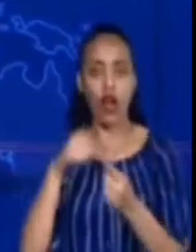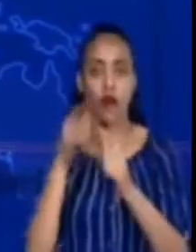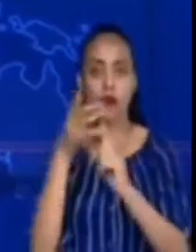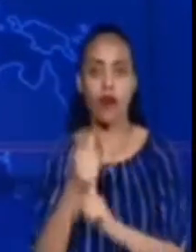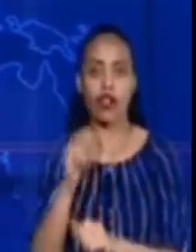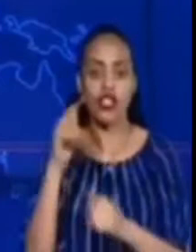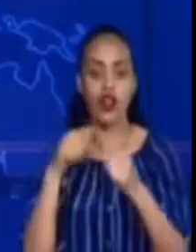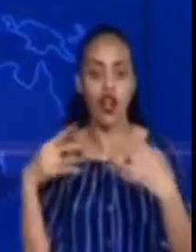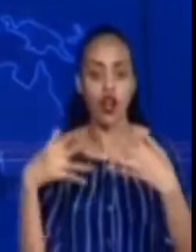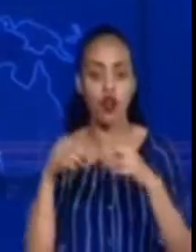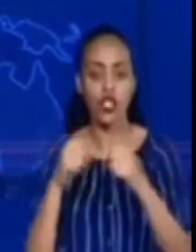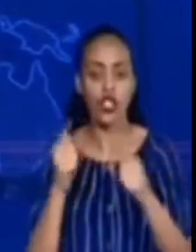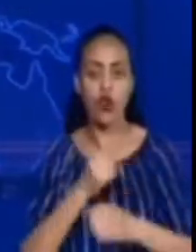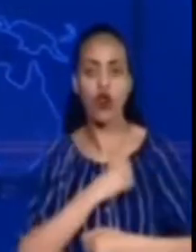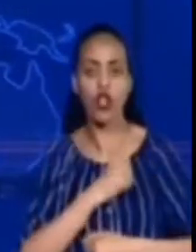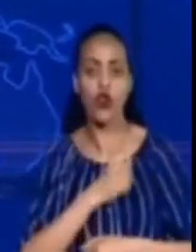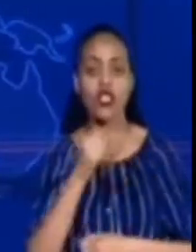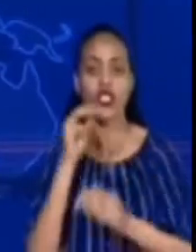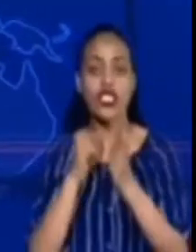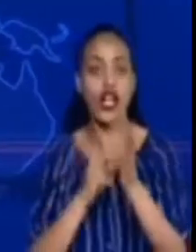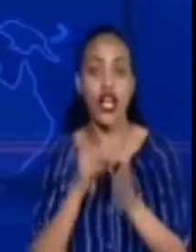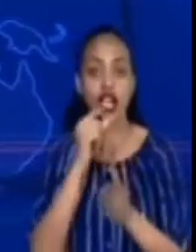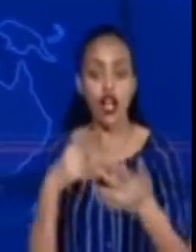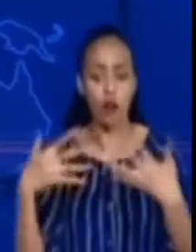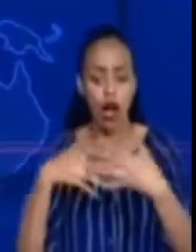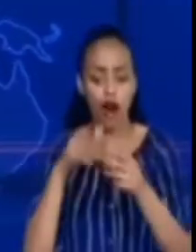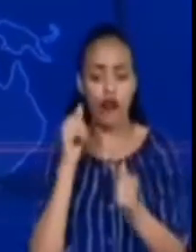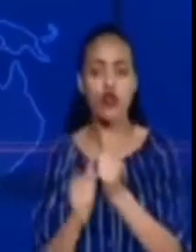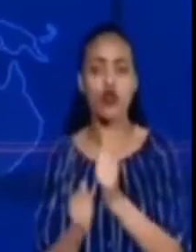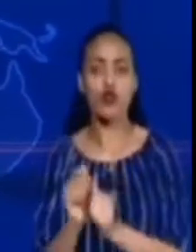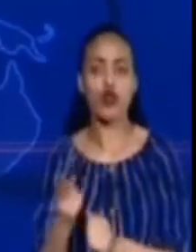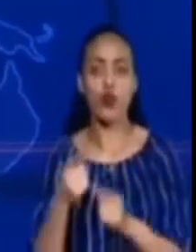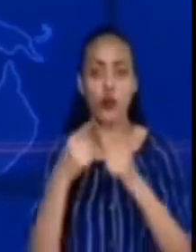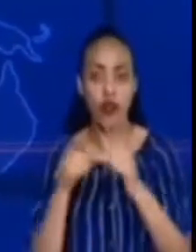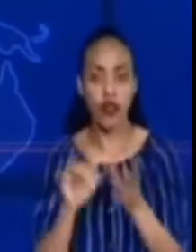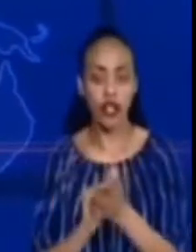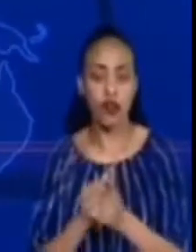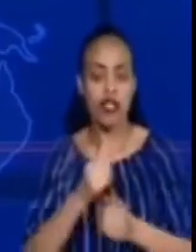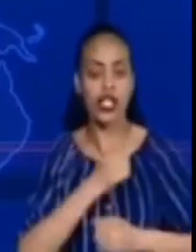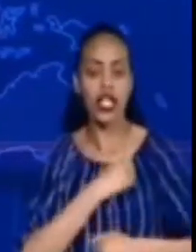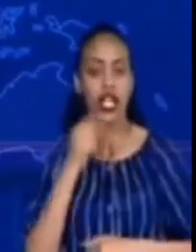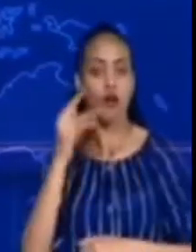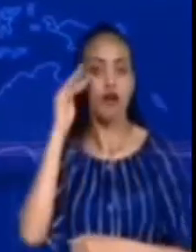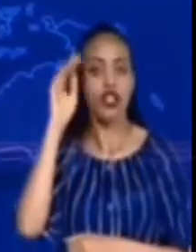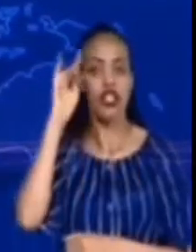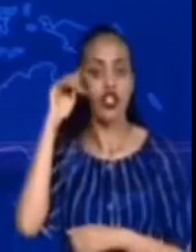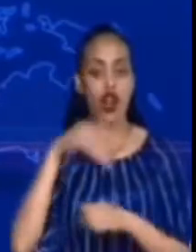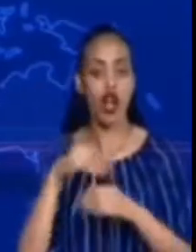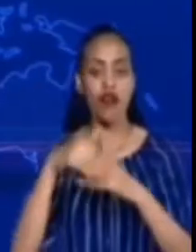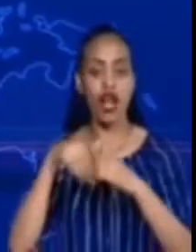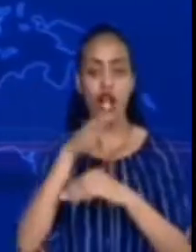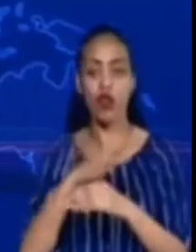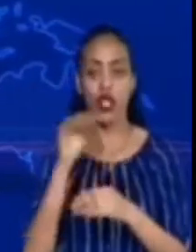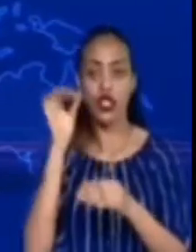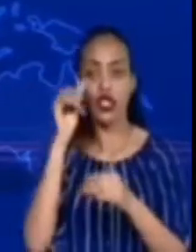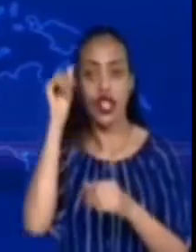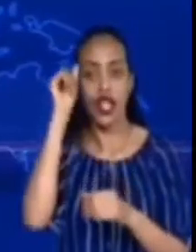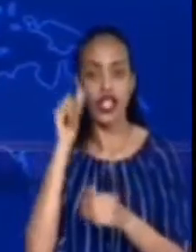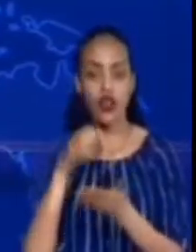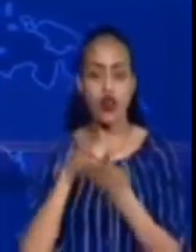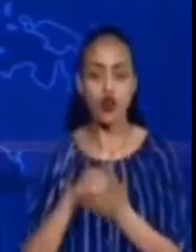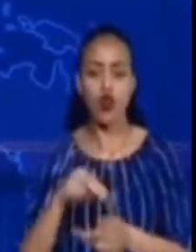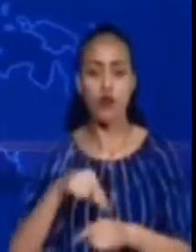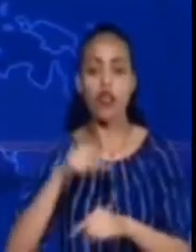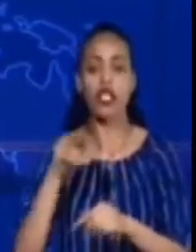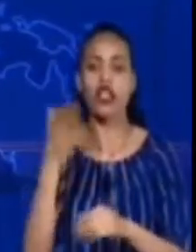ተስፋ አስቆረጠ ከስራ አስወጥተ ከትዳር አፋርሰ ከሰፈር ነቅለ ከሀገር አስወጥተ አምጥተ